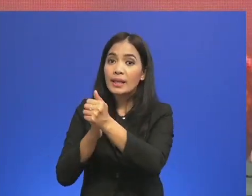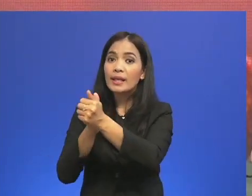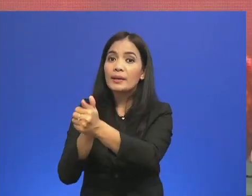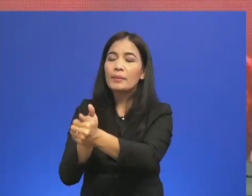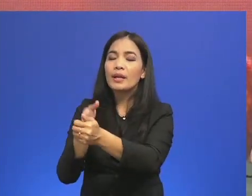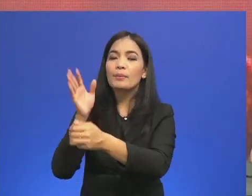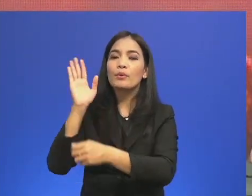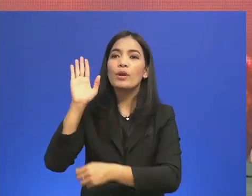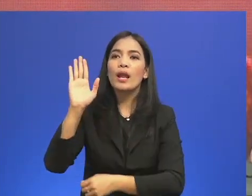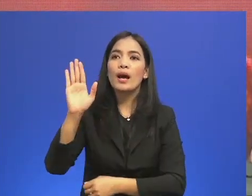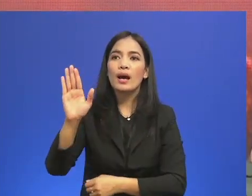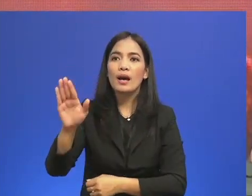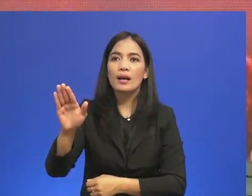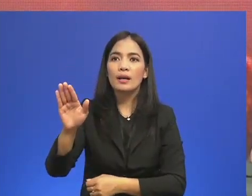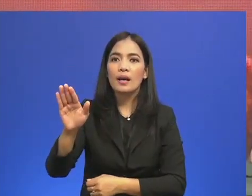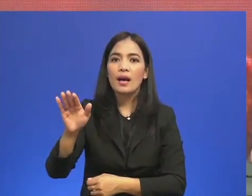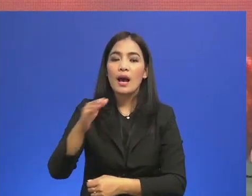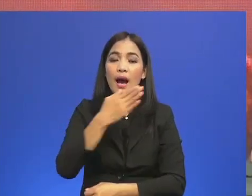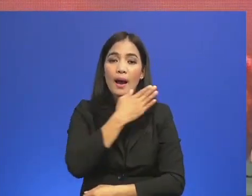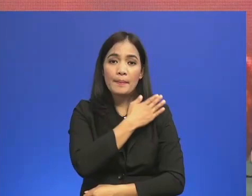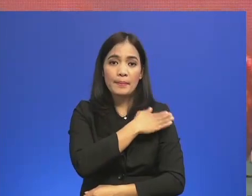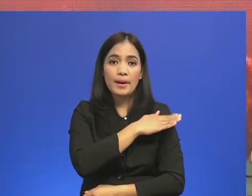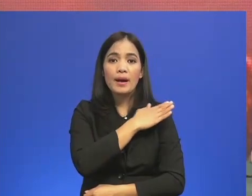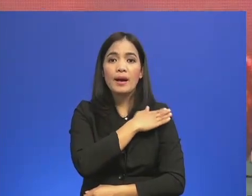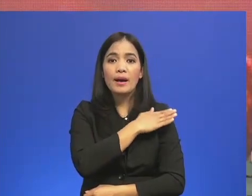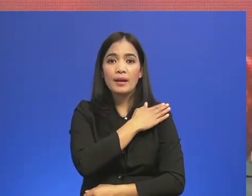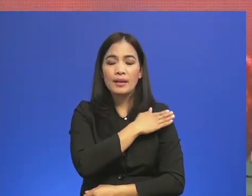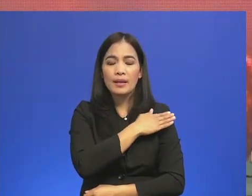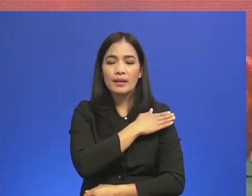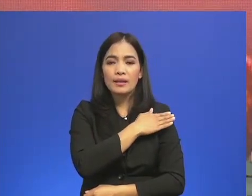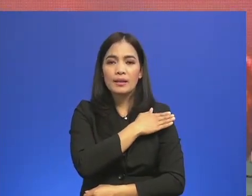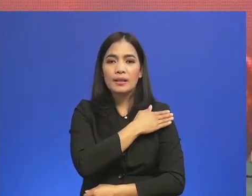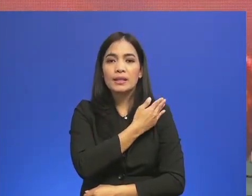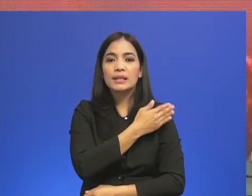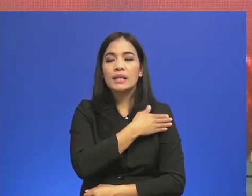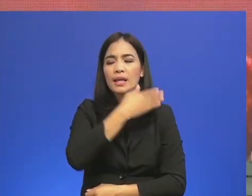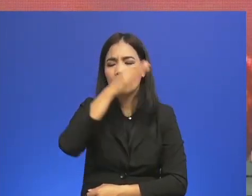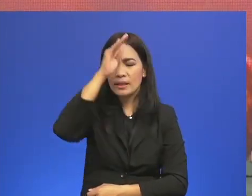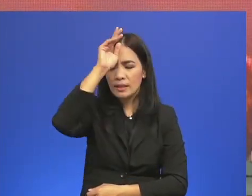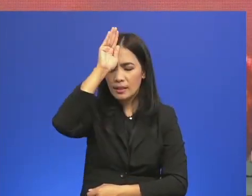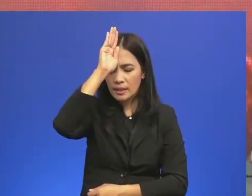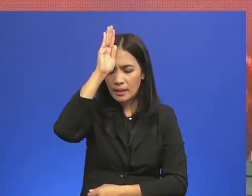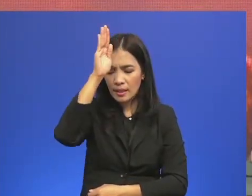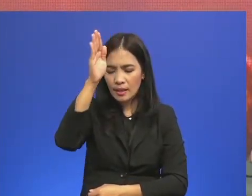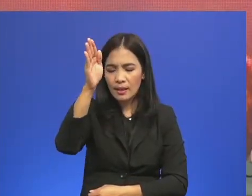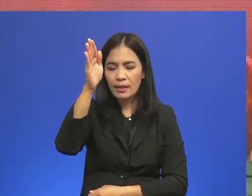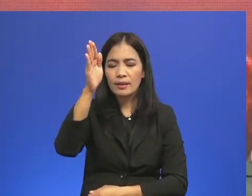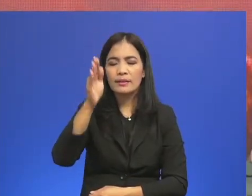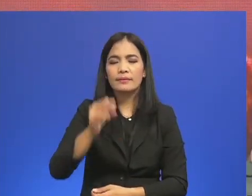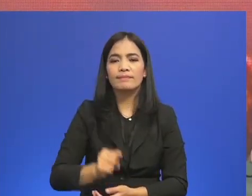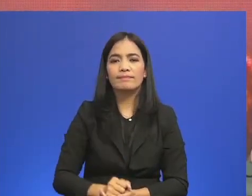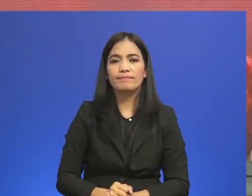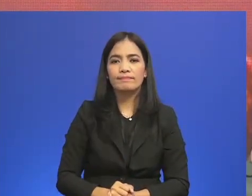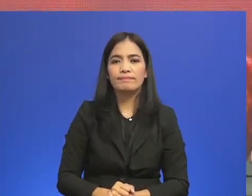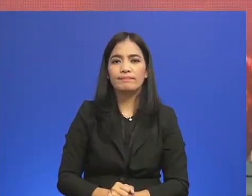iring berpulangnya hamba yang setia.